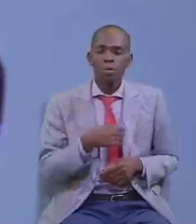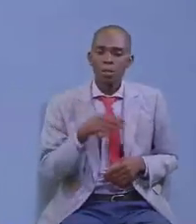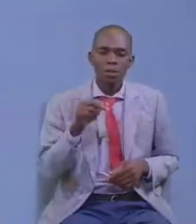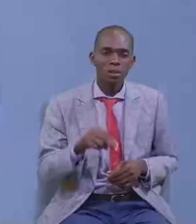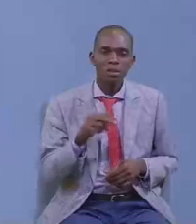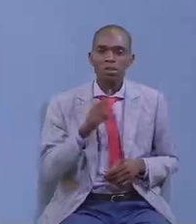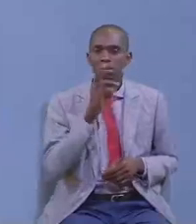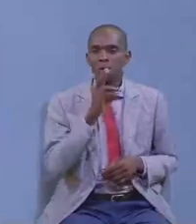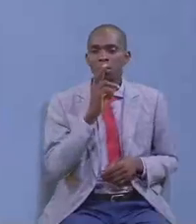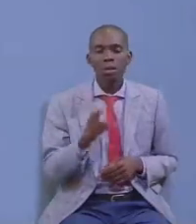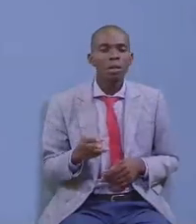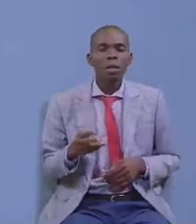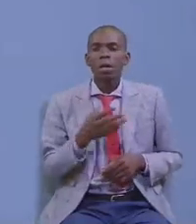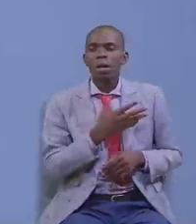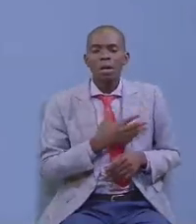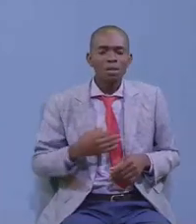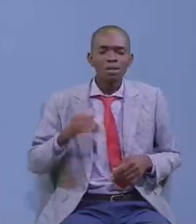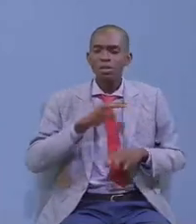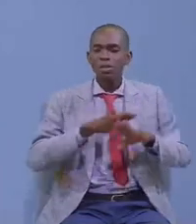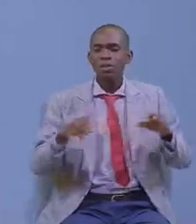Ils n'avaient pas d'objectif dans le cœur. Oh!